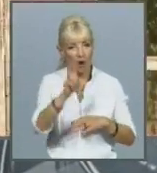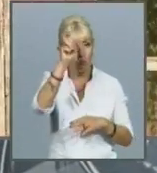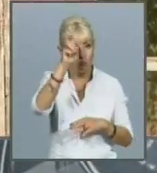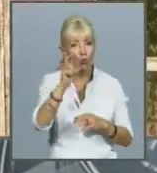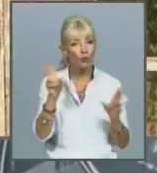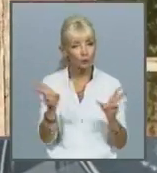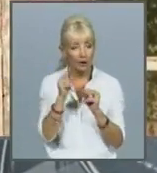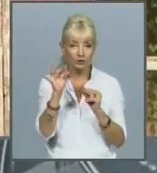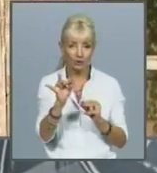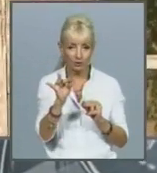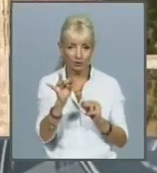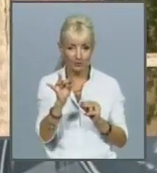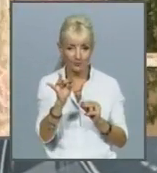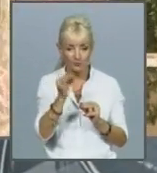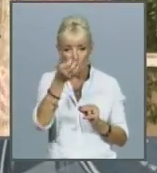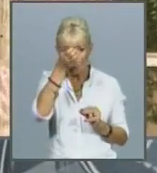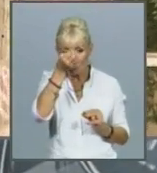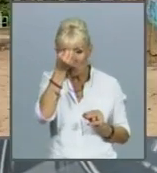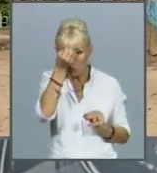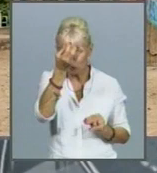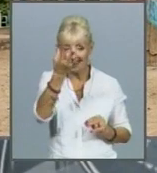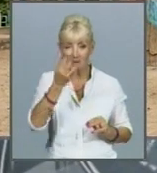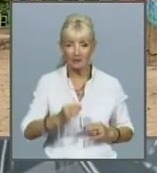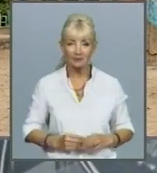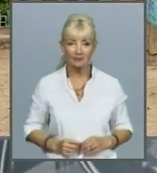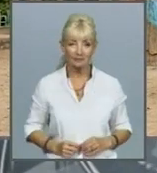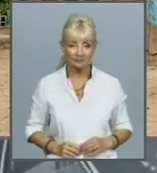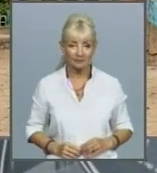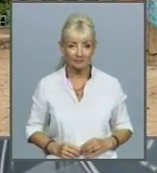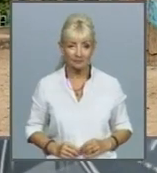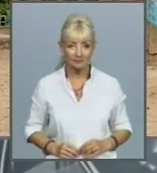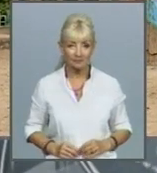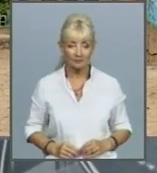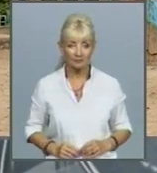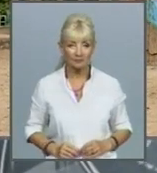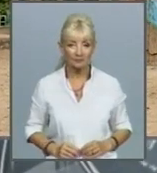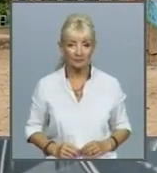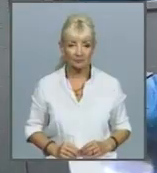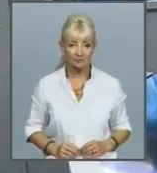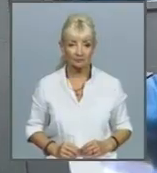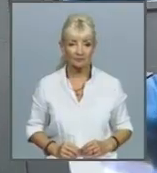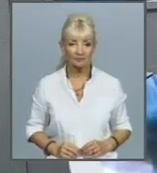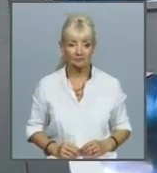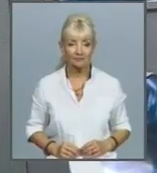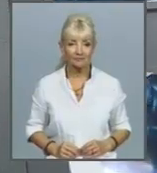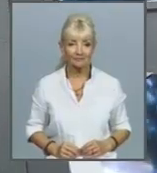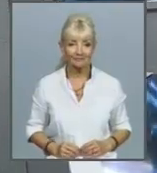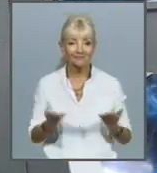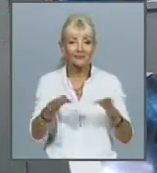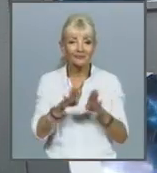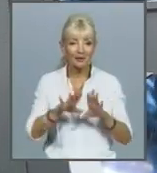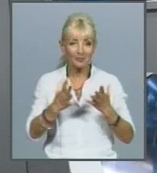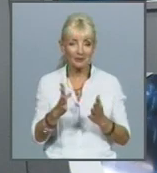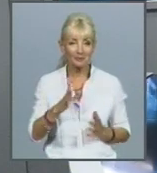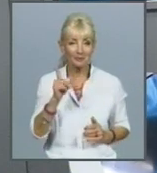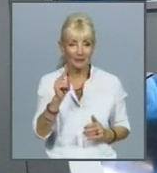мудрості. Ілля Колтунов, Леся Купелюк та Євген Клочко. Харківські звісті. Ось такими на подій